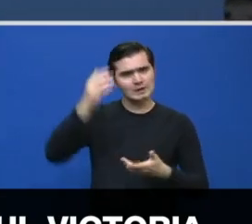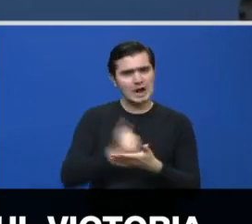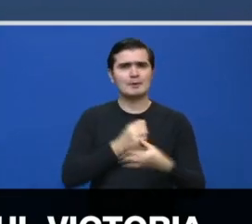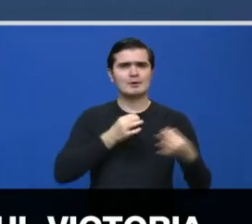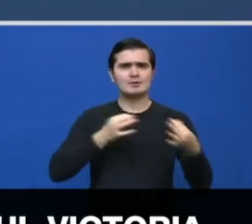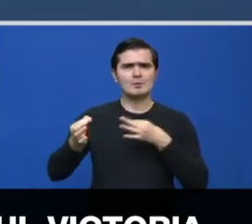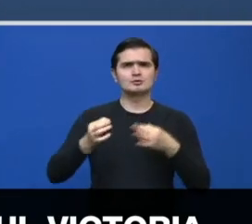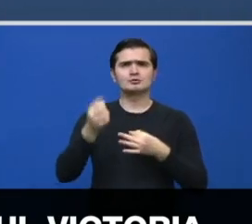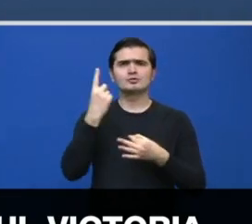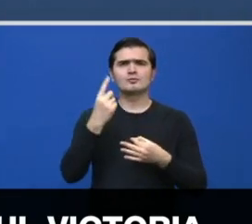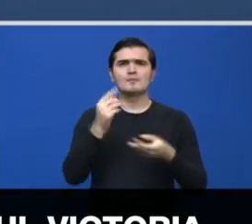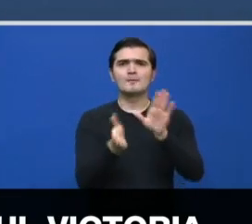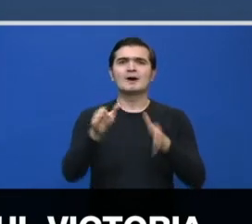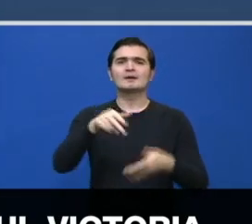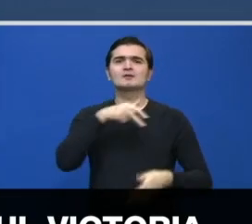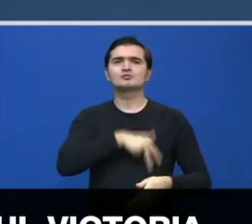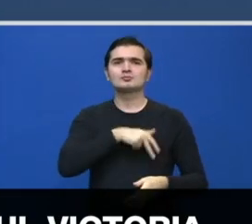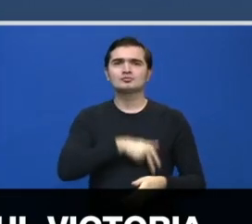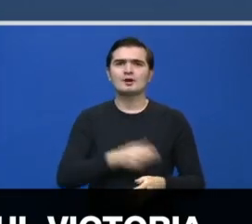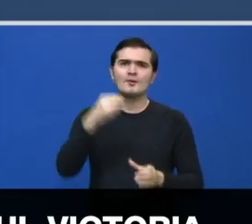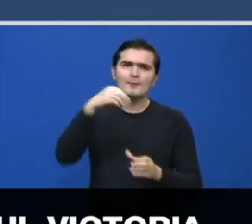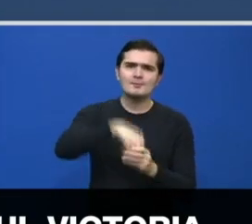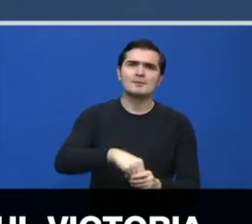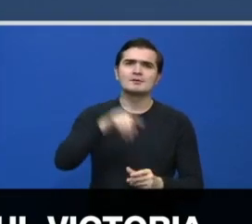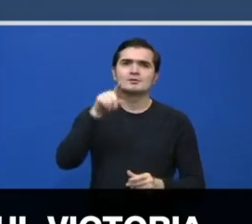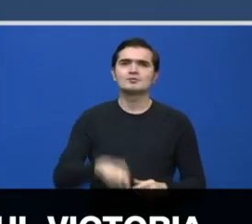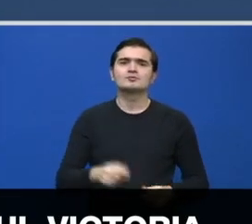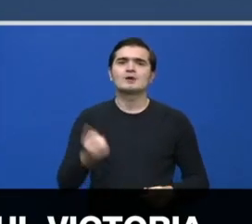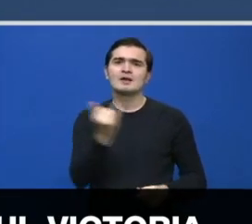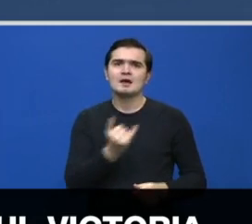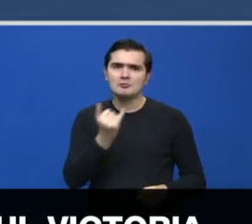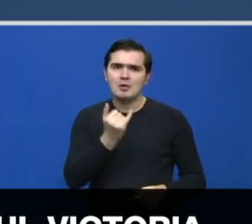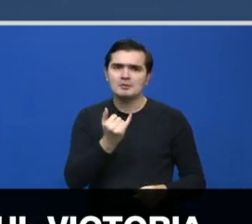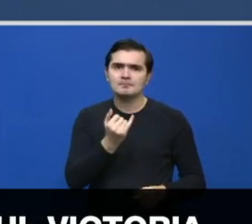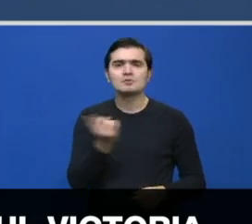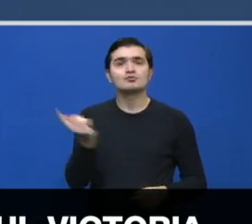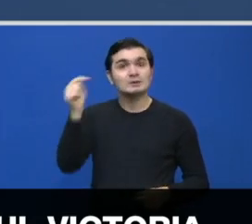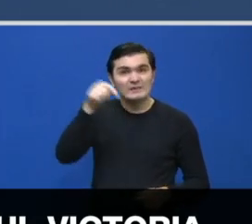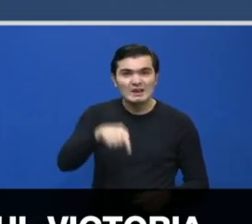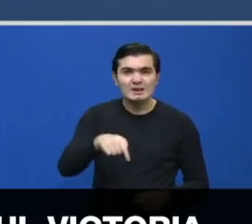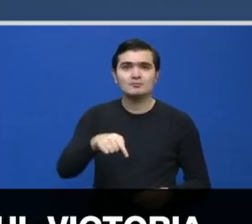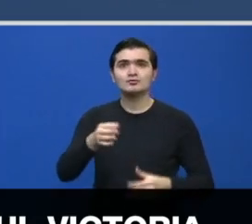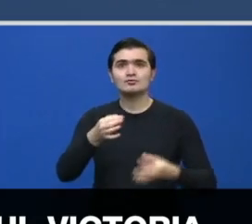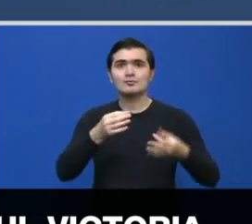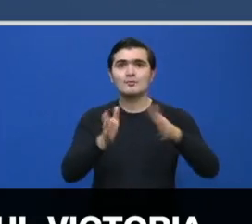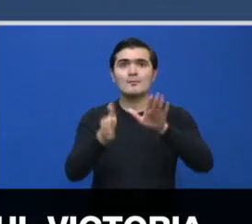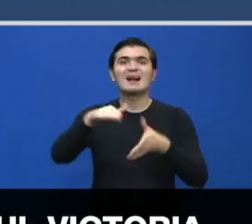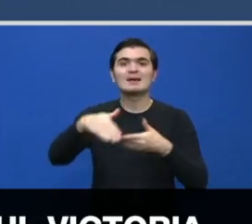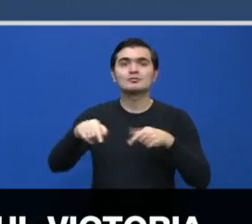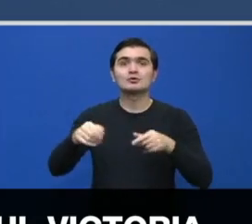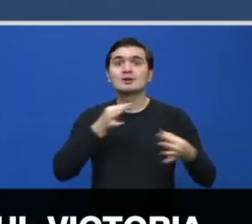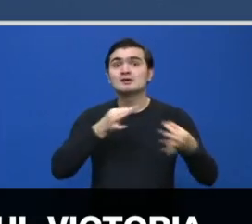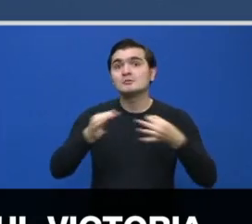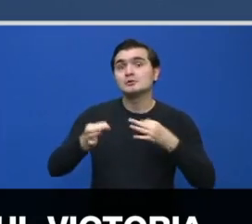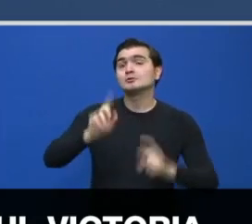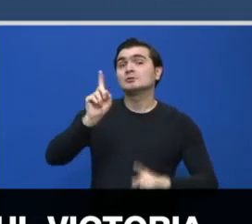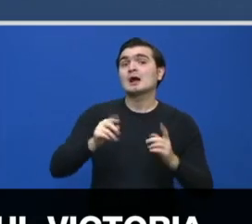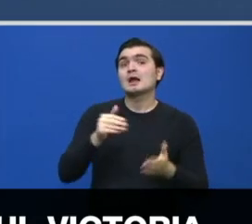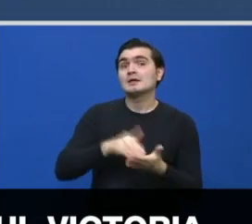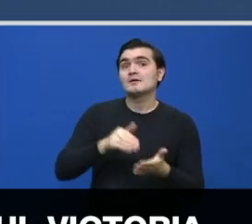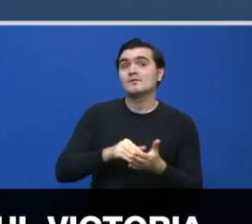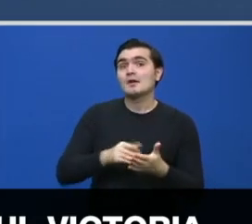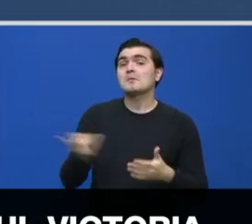social pe care l-am implementat în luna ianuarie. Venim și cu acest pachet de măsuri și dacă va mai fi cazul, vom veni și cu alt pachet